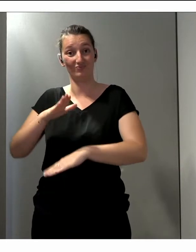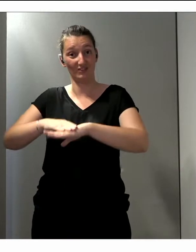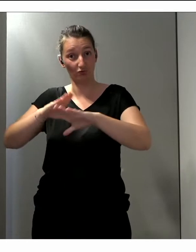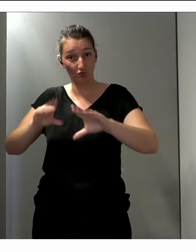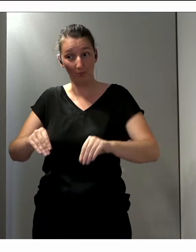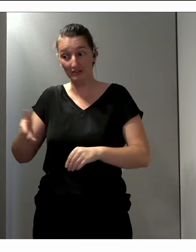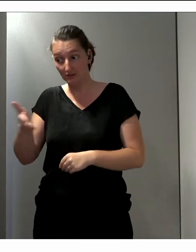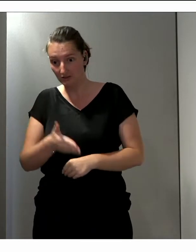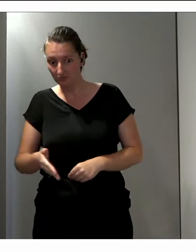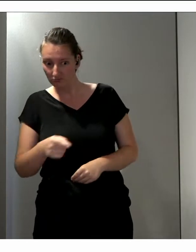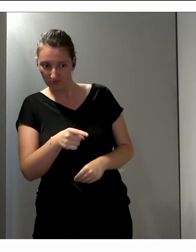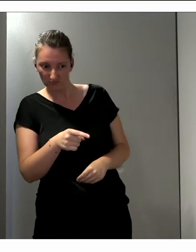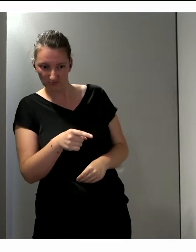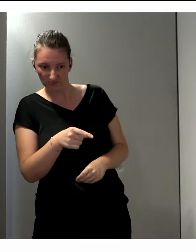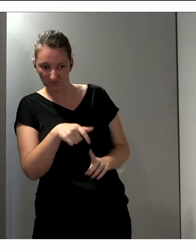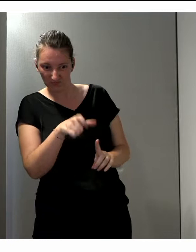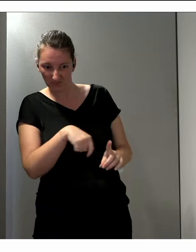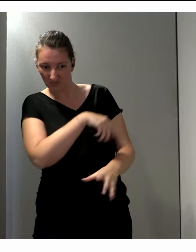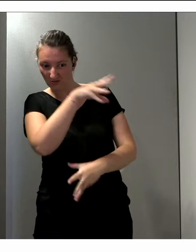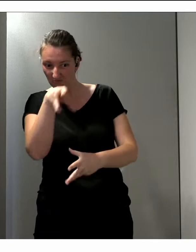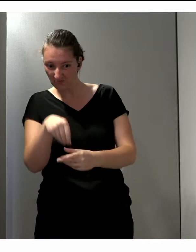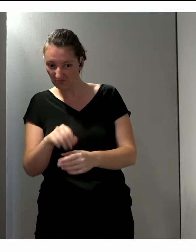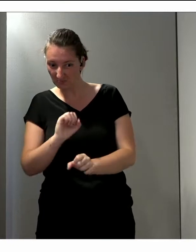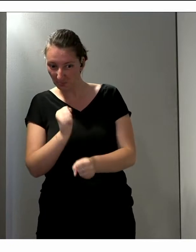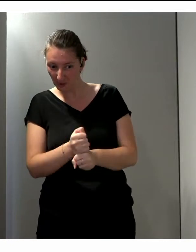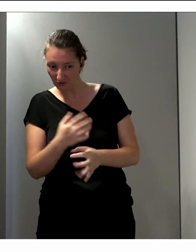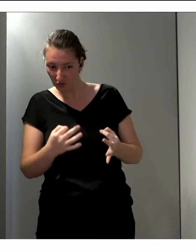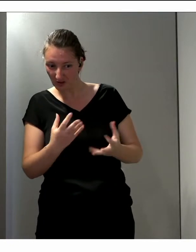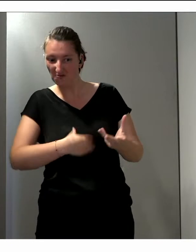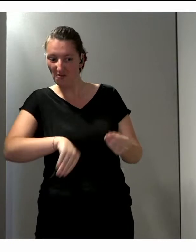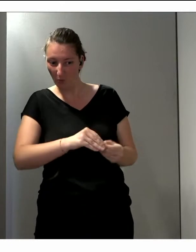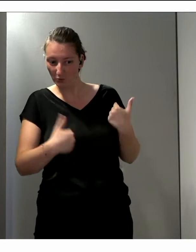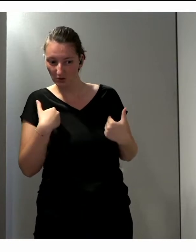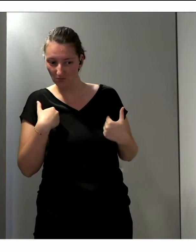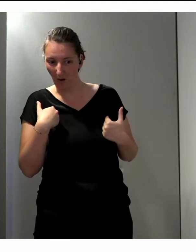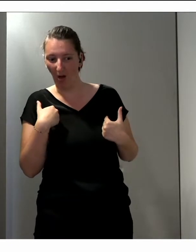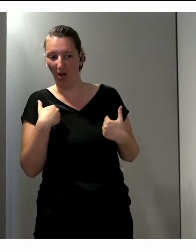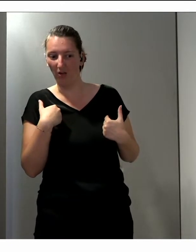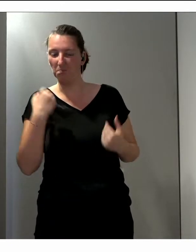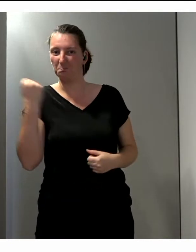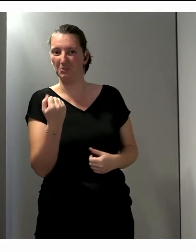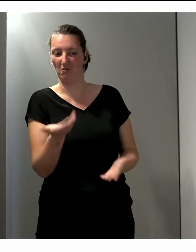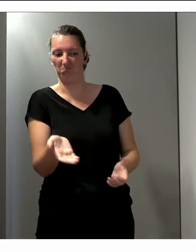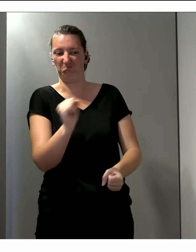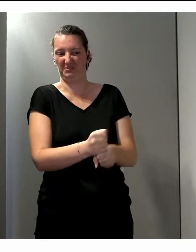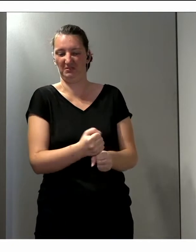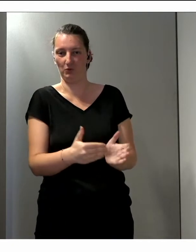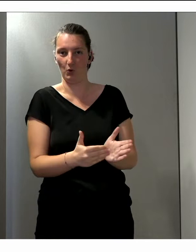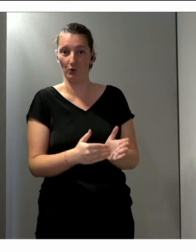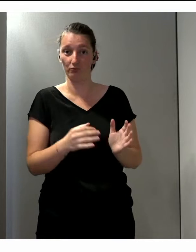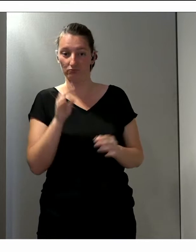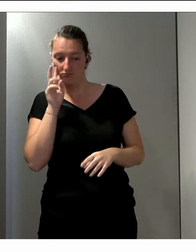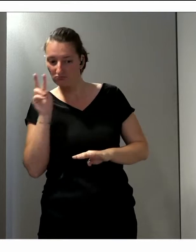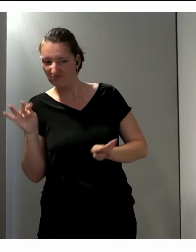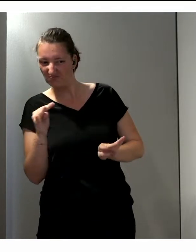par l'addition des deux peines précédentes. En effet, les personnes sont soumises à des préjugés de la part de